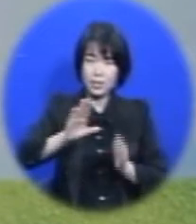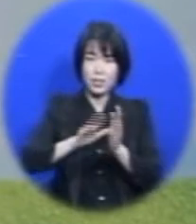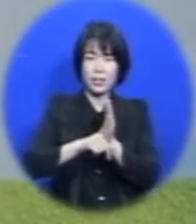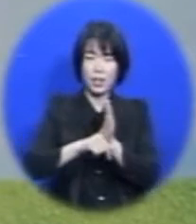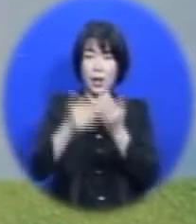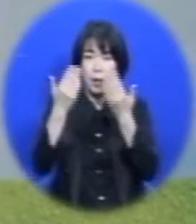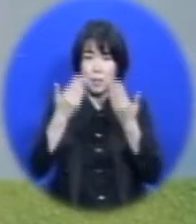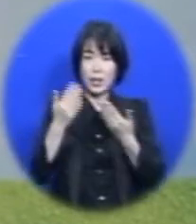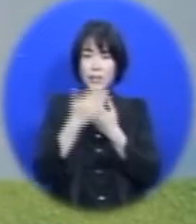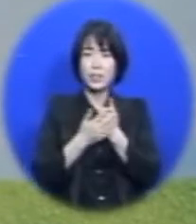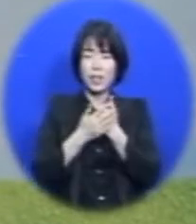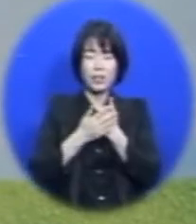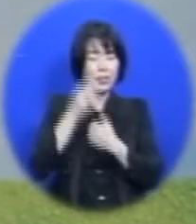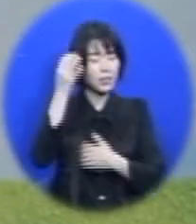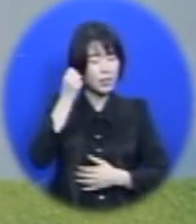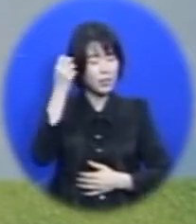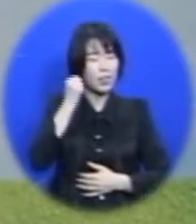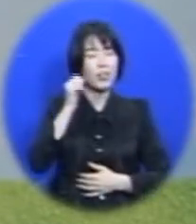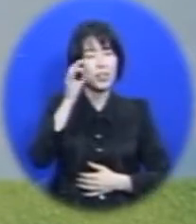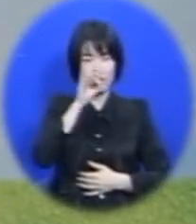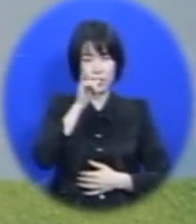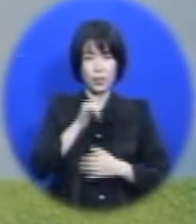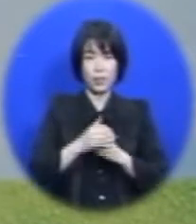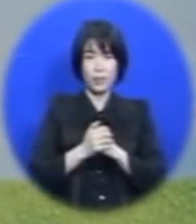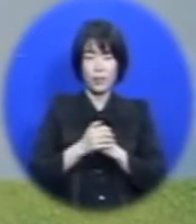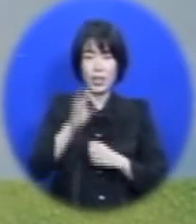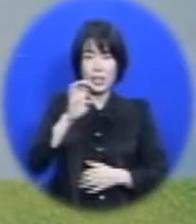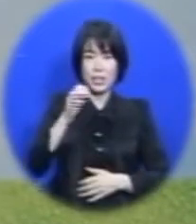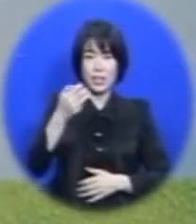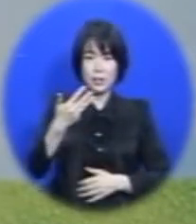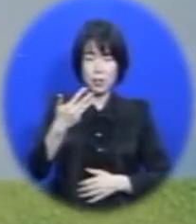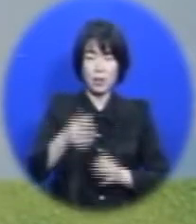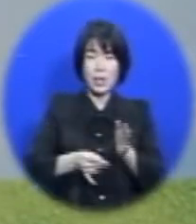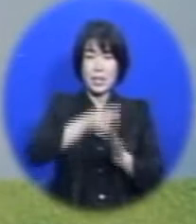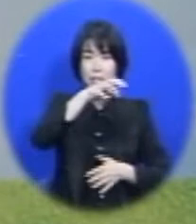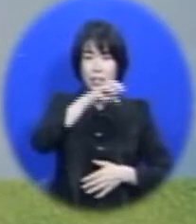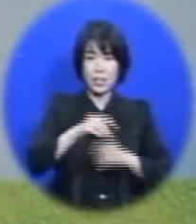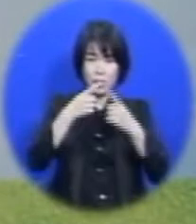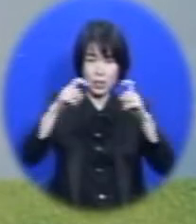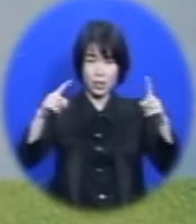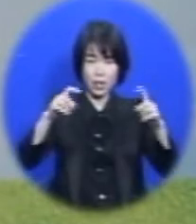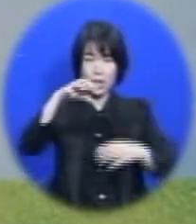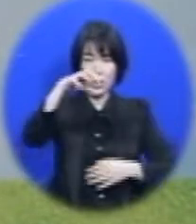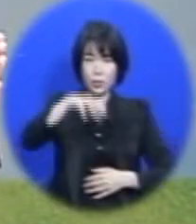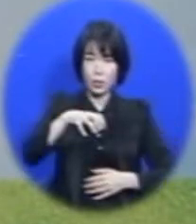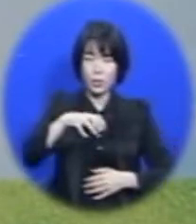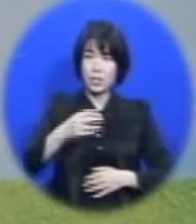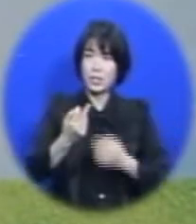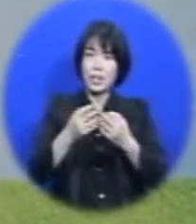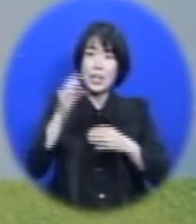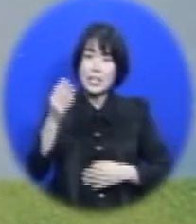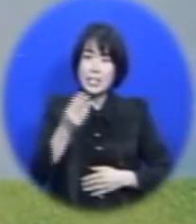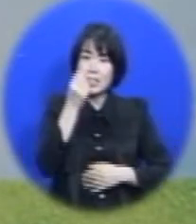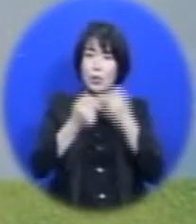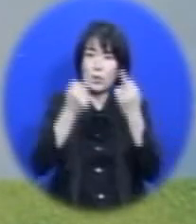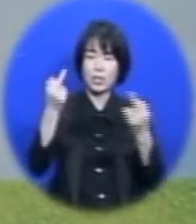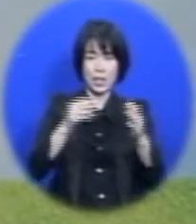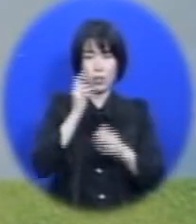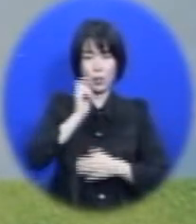줘요. 이 시편 48편은 예루살렘 성과 그 예루살렘 성이 있는 시온산을 노래하는